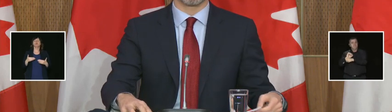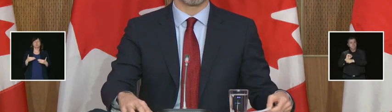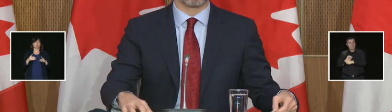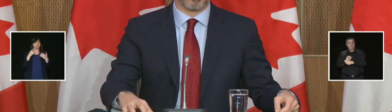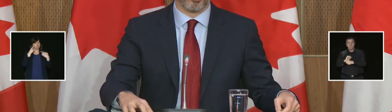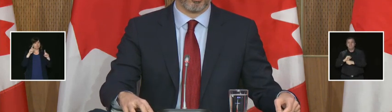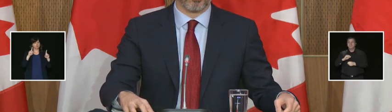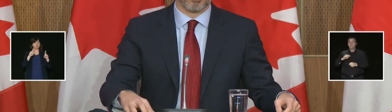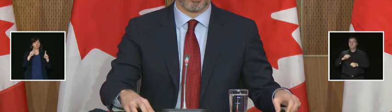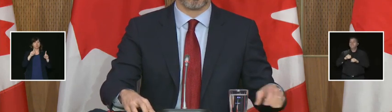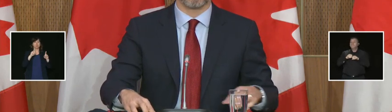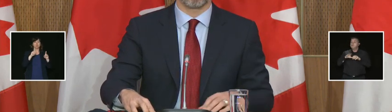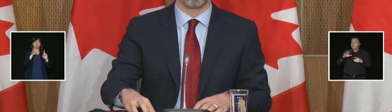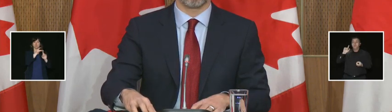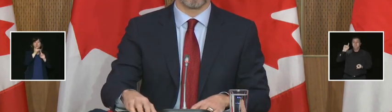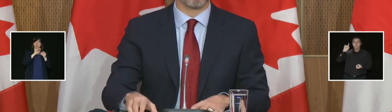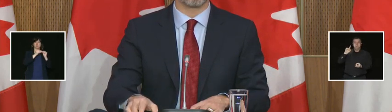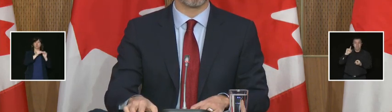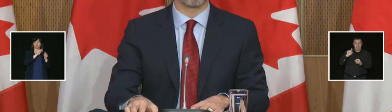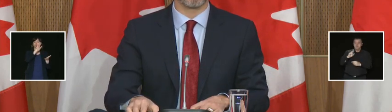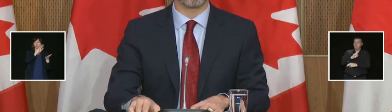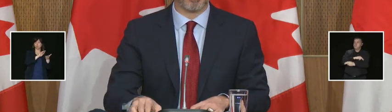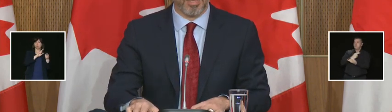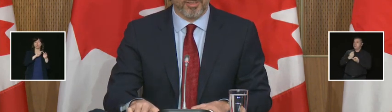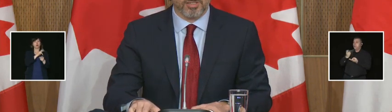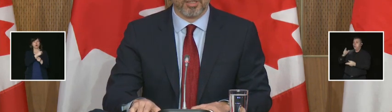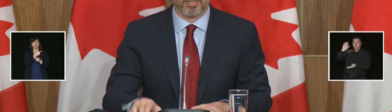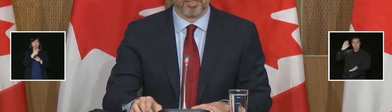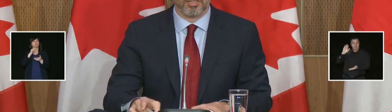christianisation nombreux